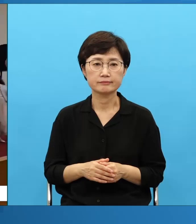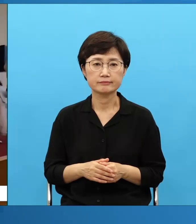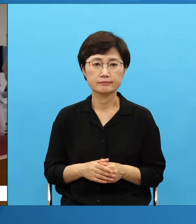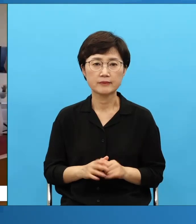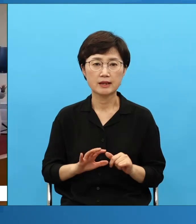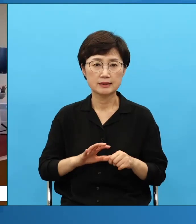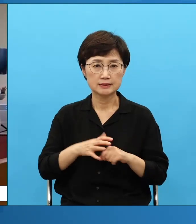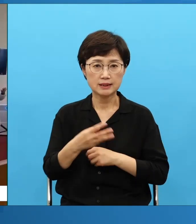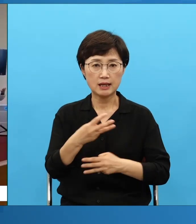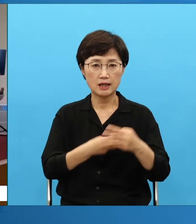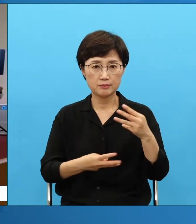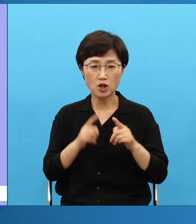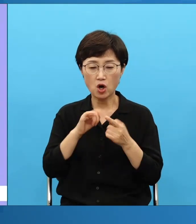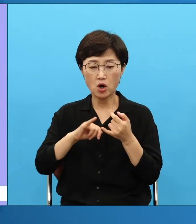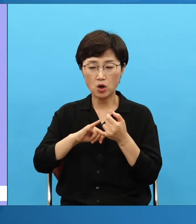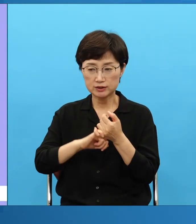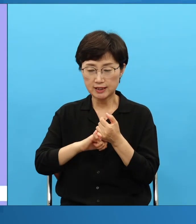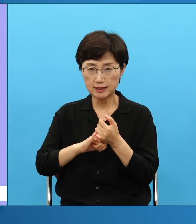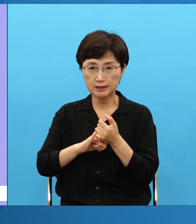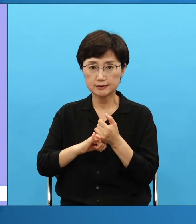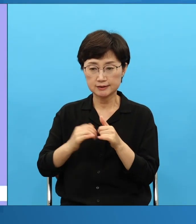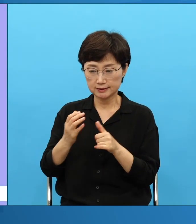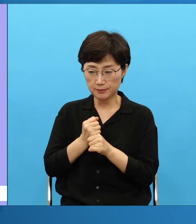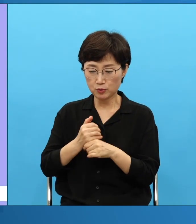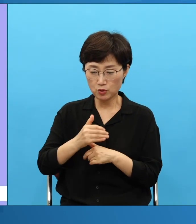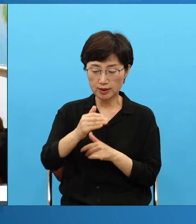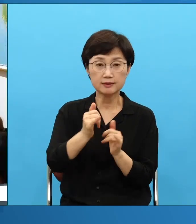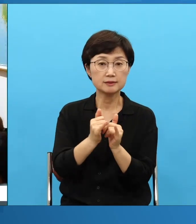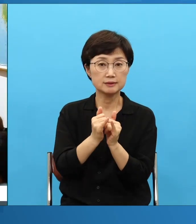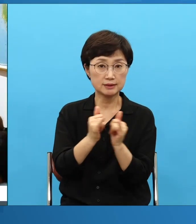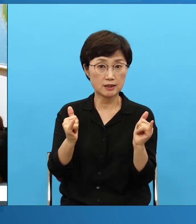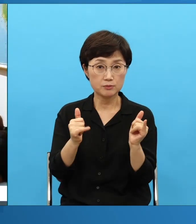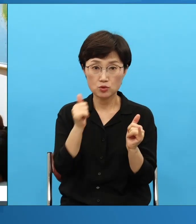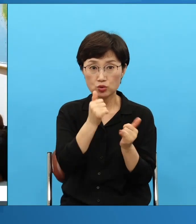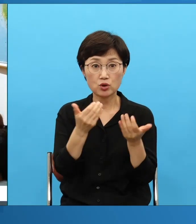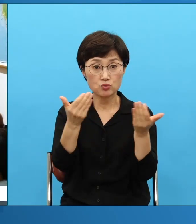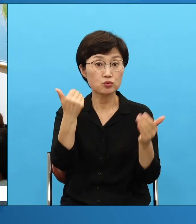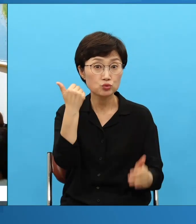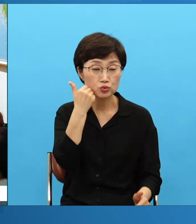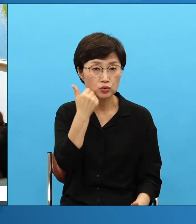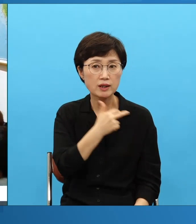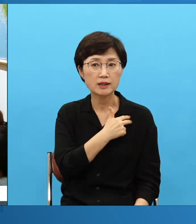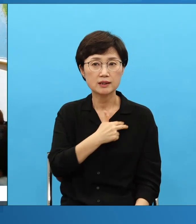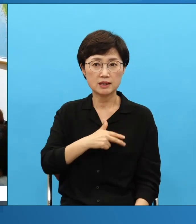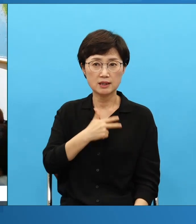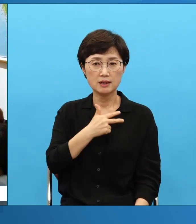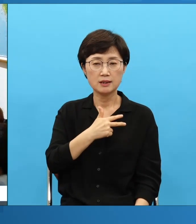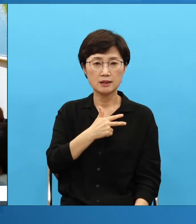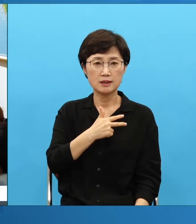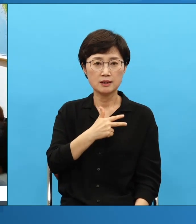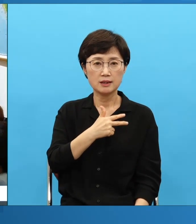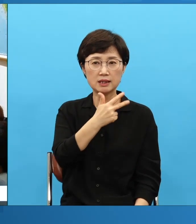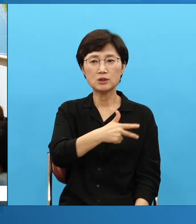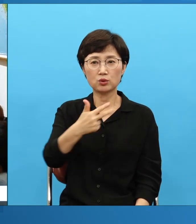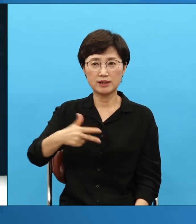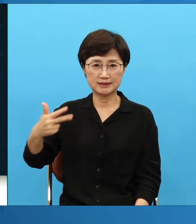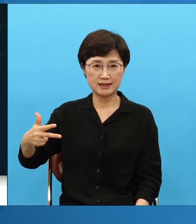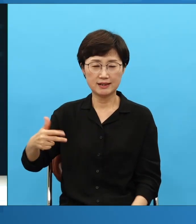전 세계 랩넌트들의 언약의 여정을 따라가는 랩넌트 전이 이번 주는 인도네시아 랩넌트 소식을 전합니다.